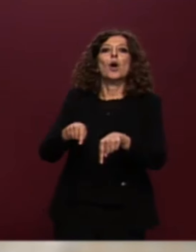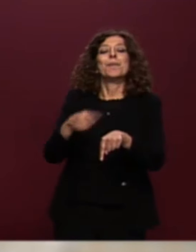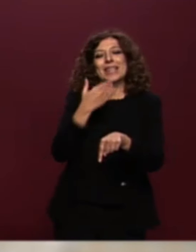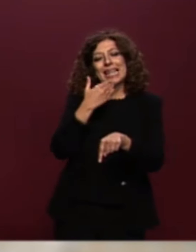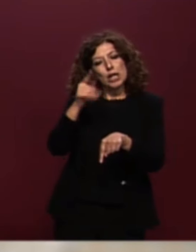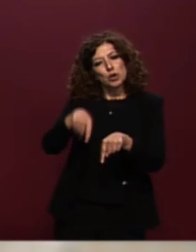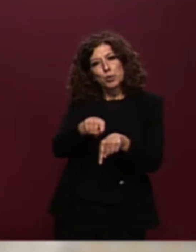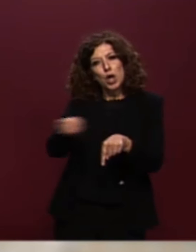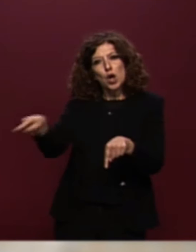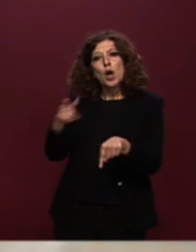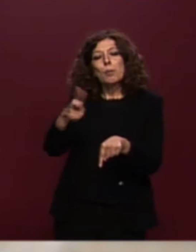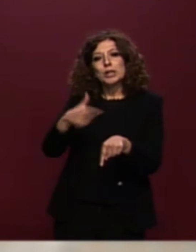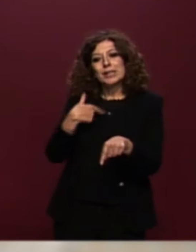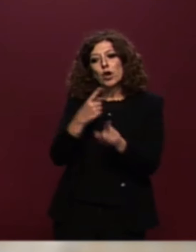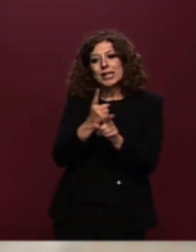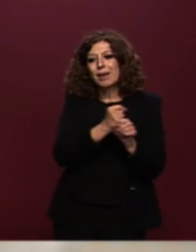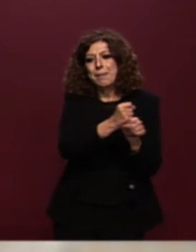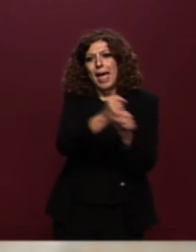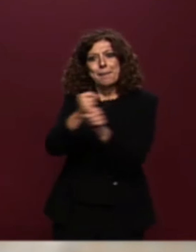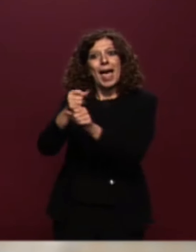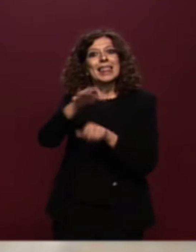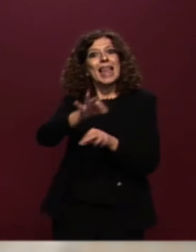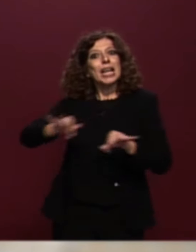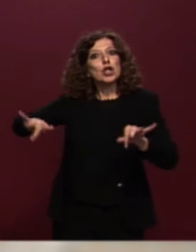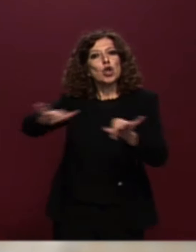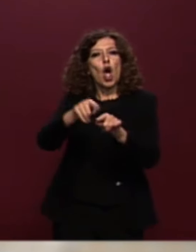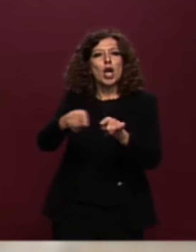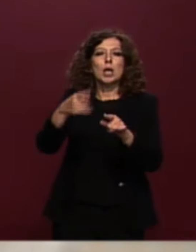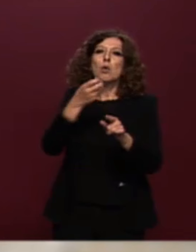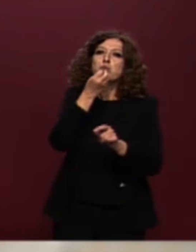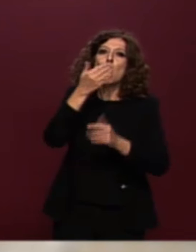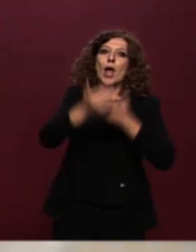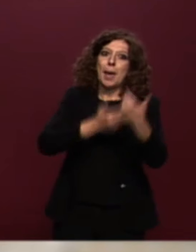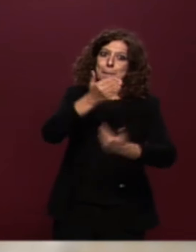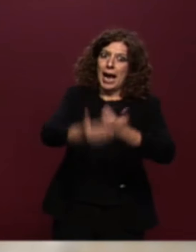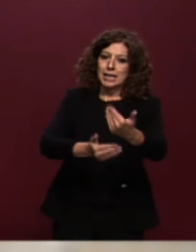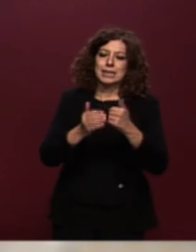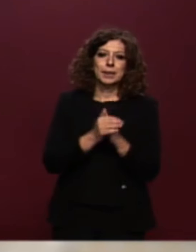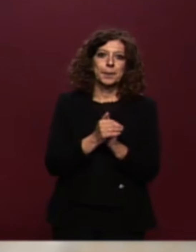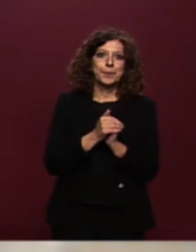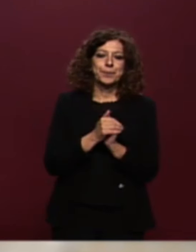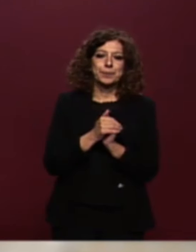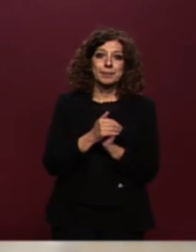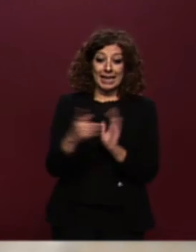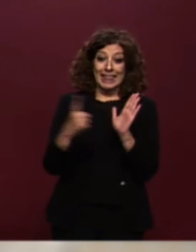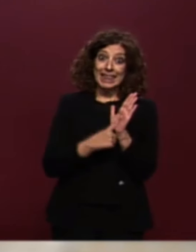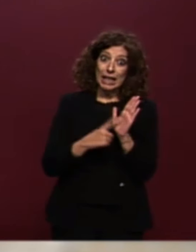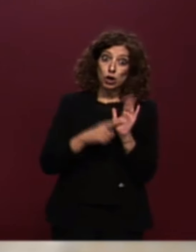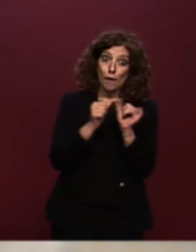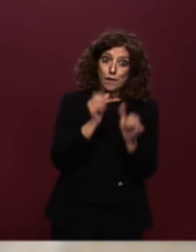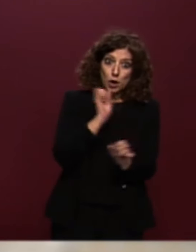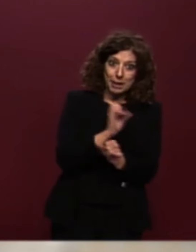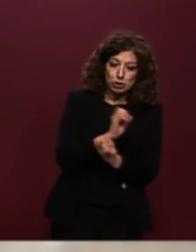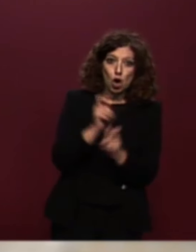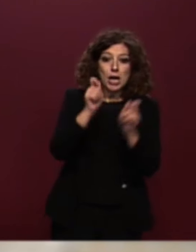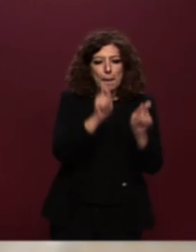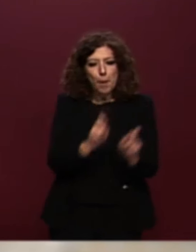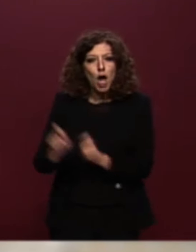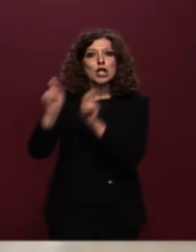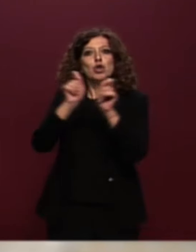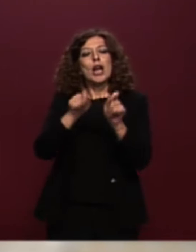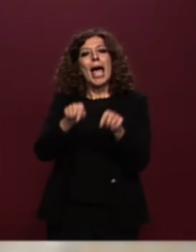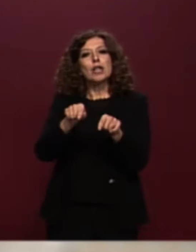le buone pratiche attuate, e ciò che manca per rendere effettivo questo diritto alla formazione e al monitoraggio della